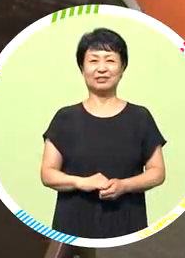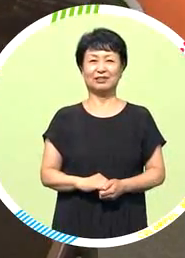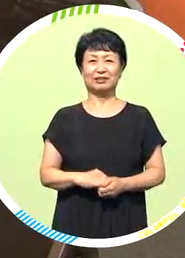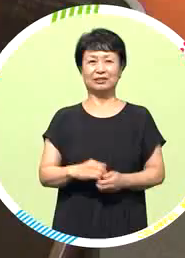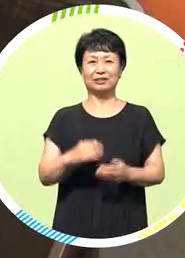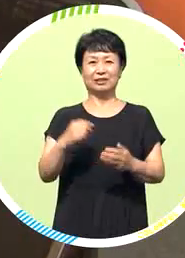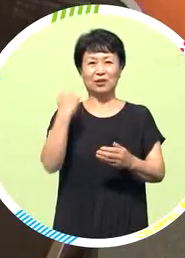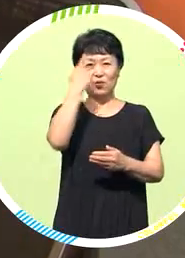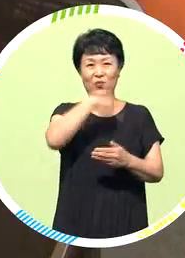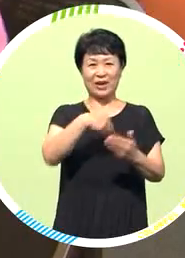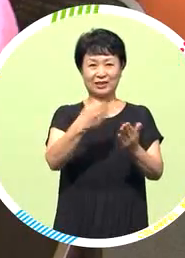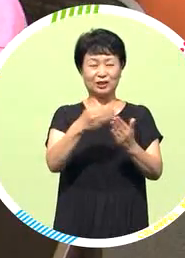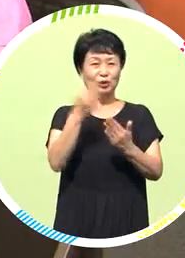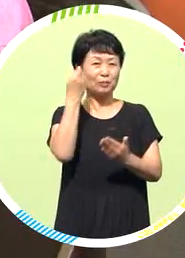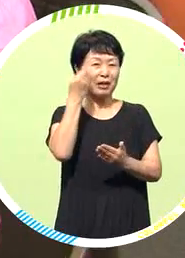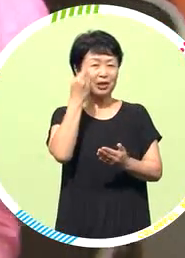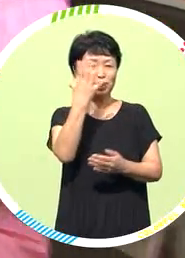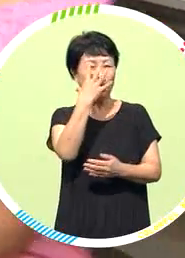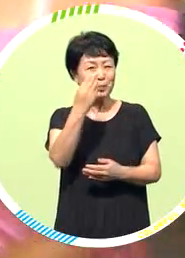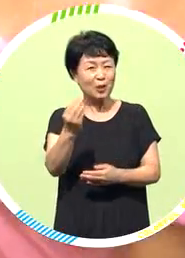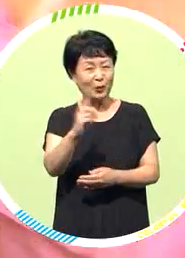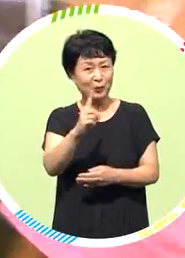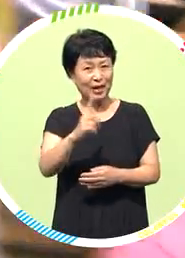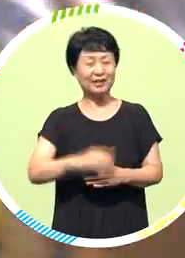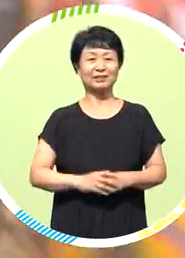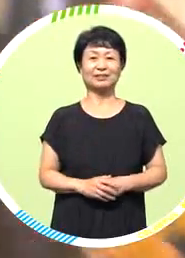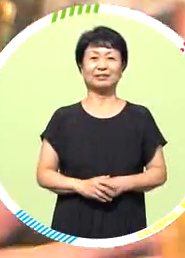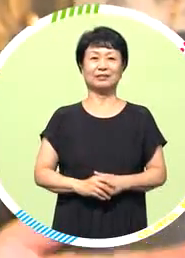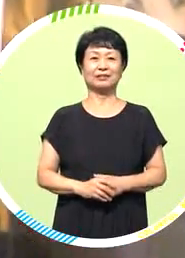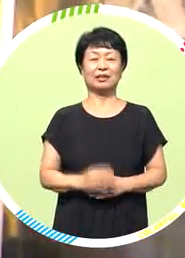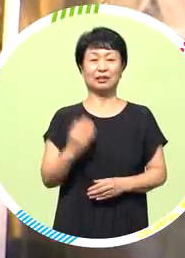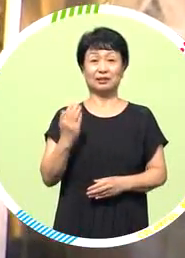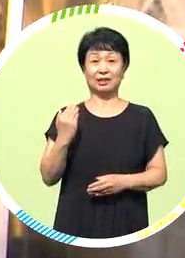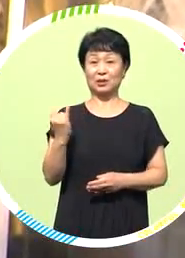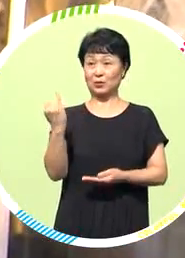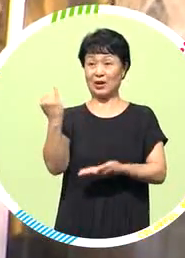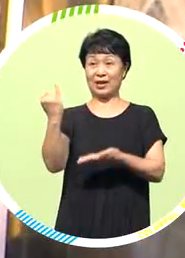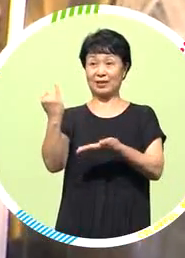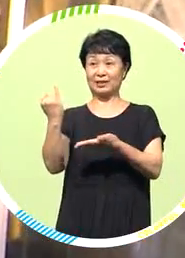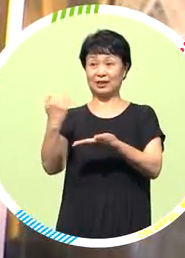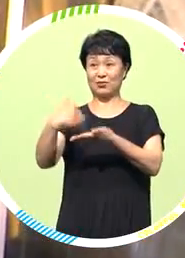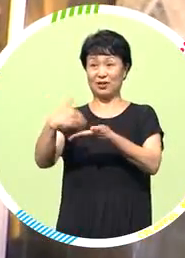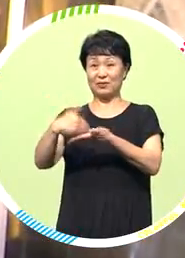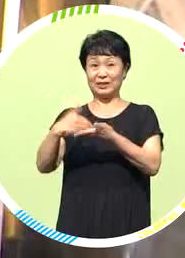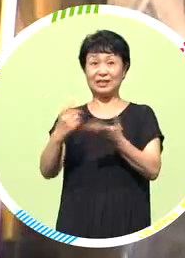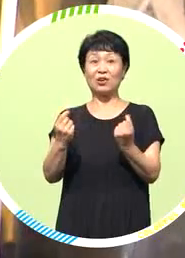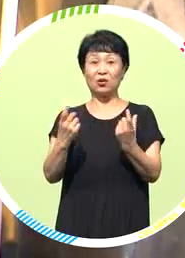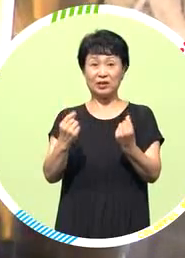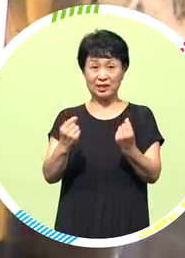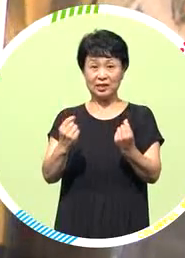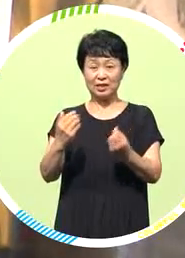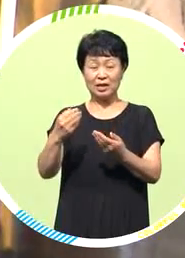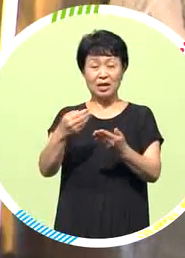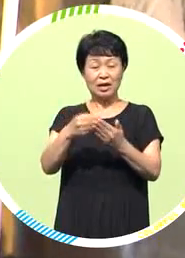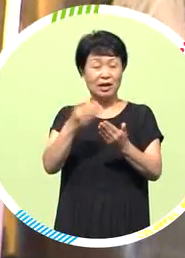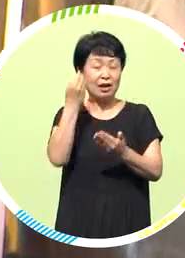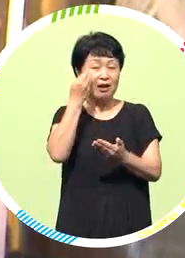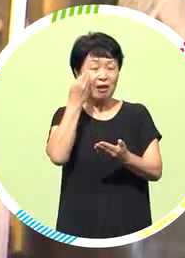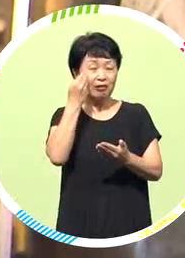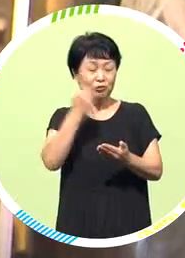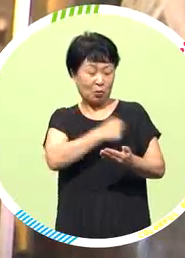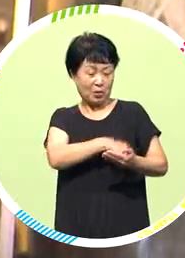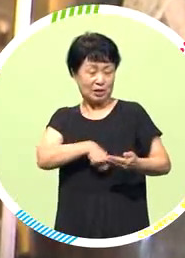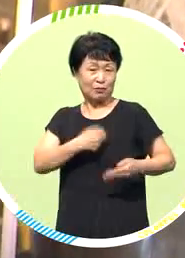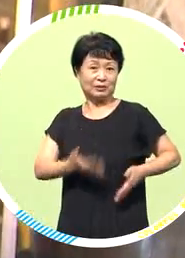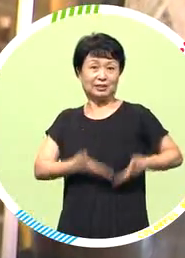ティングの魅力を教えてください。あの、ね、先ほどもおっしゃってくださいましたけれども、うん、やっぱりテンションが上がるし、はい、